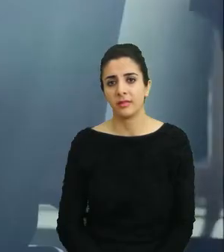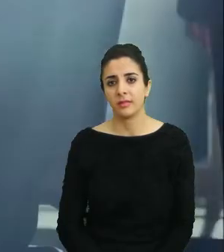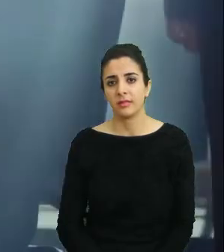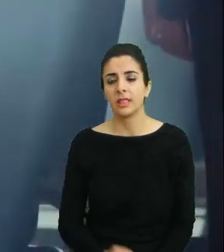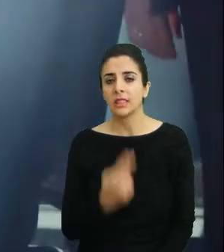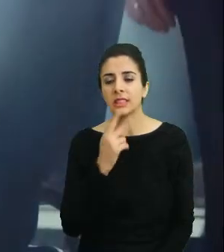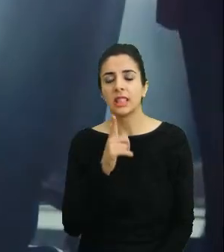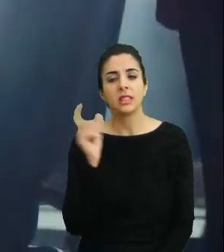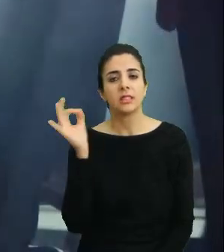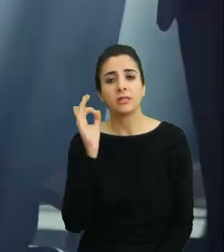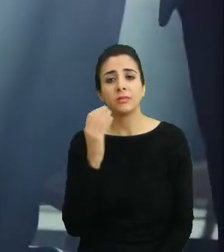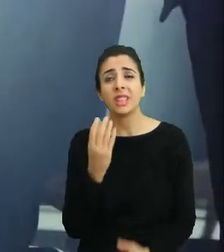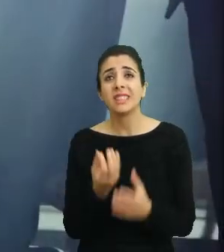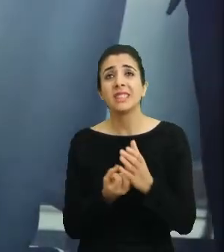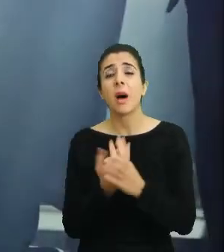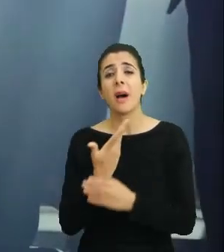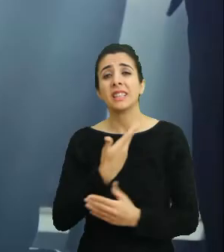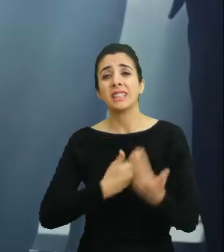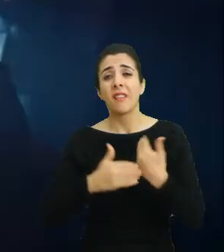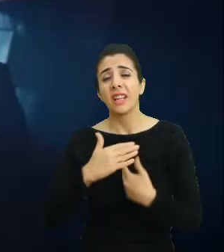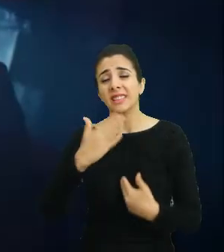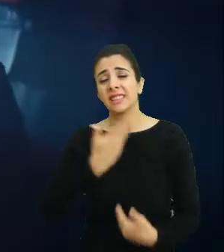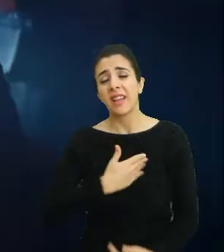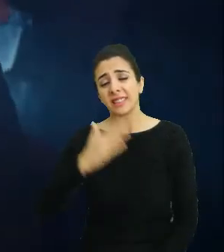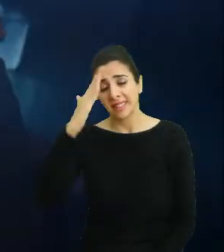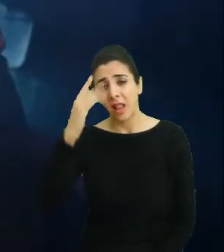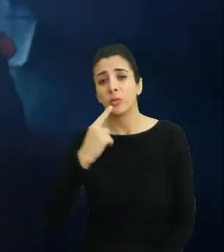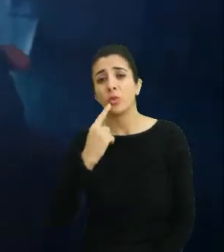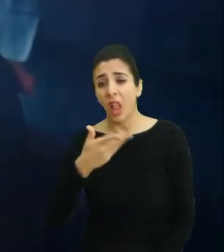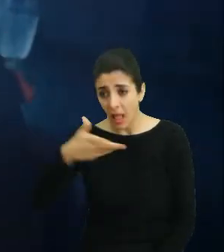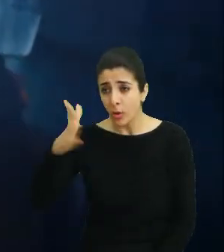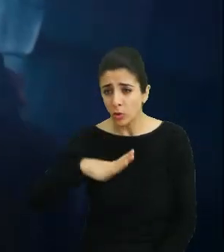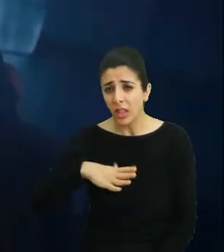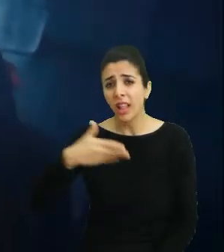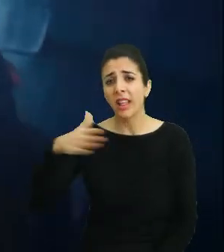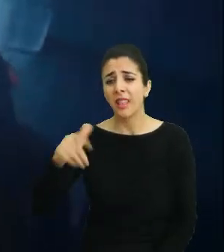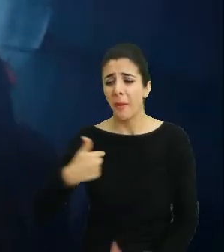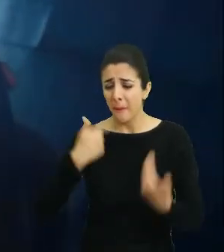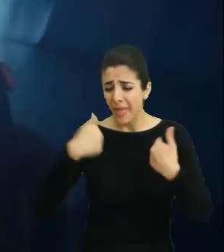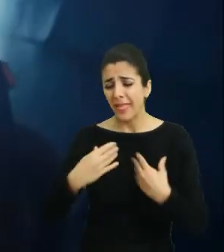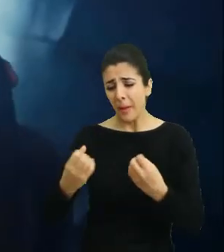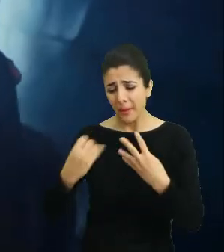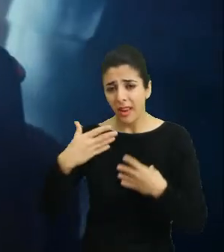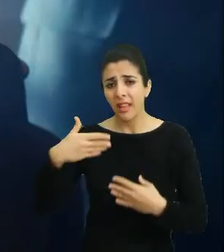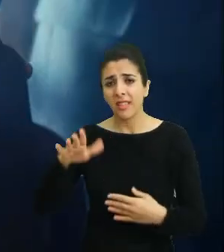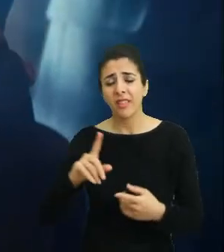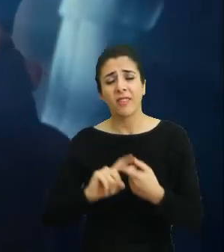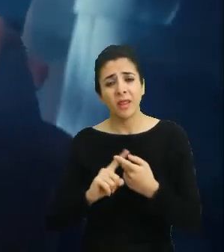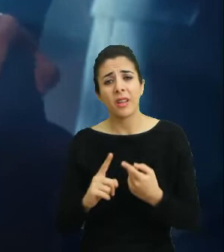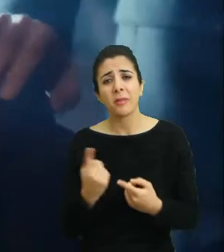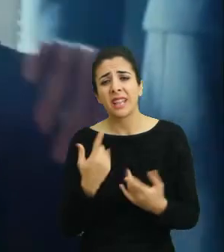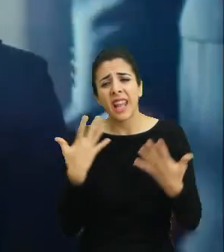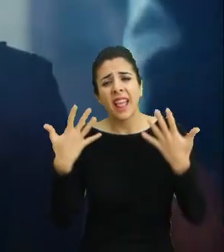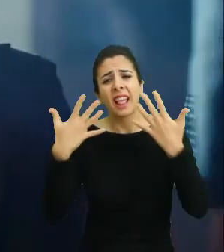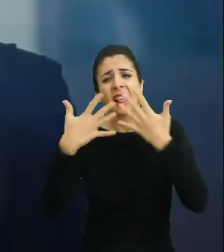Sabah, selam söyle sevdiğime. Gidecekse gitsin, göz görmesin. Bir beni bıraksın bana, bir de